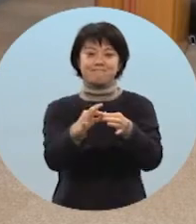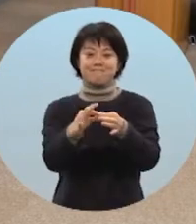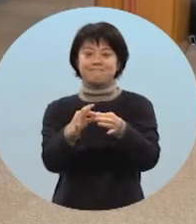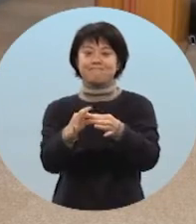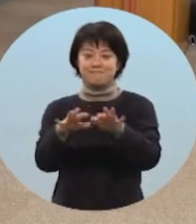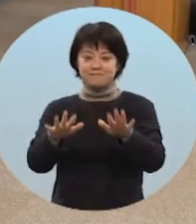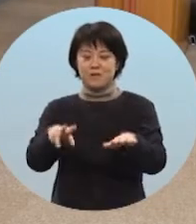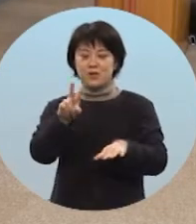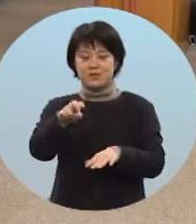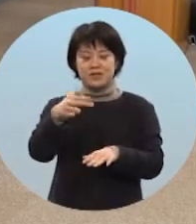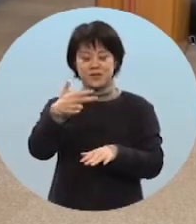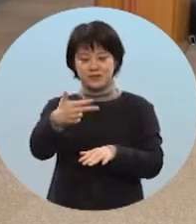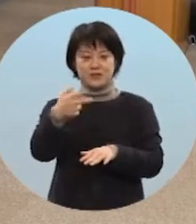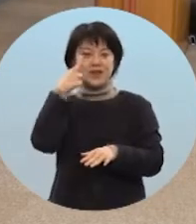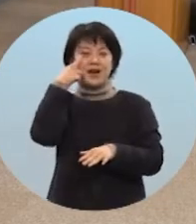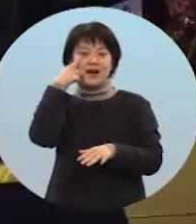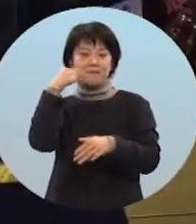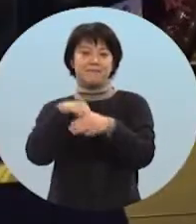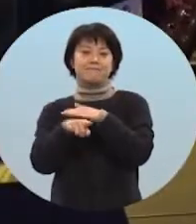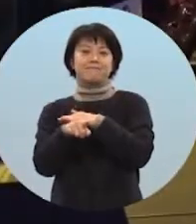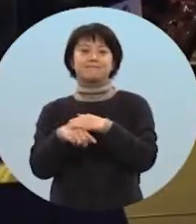回に来たというところでございます。はい。